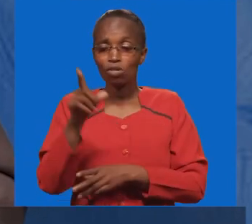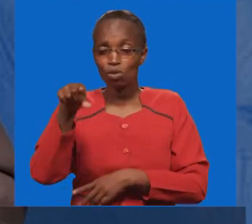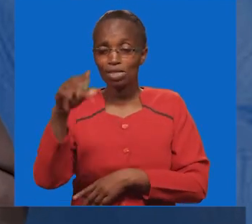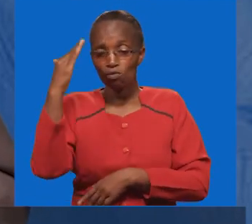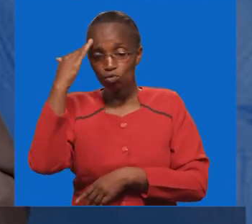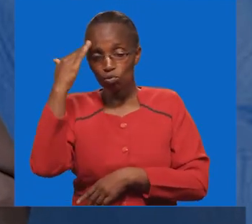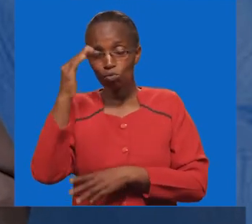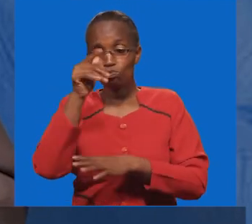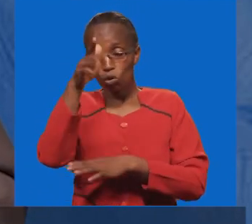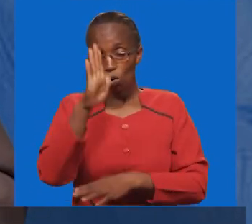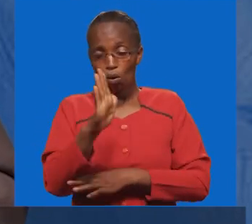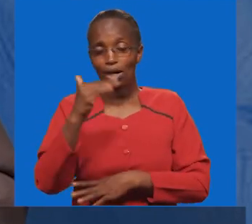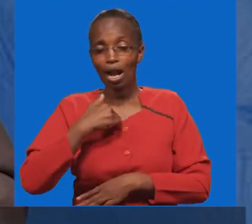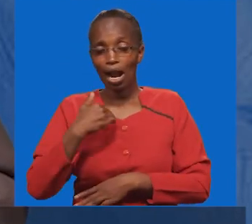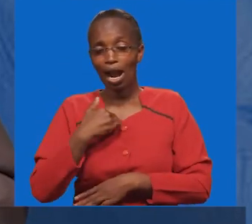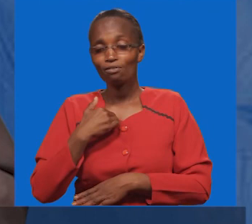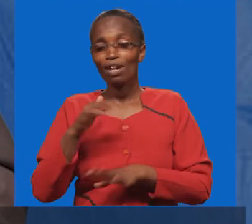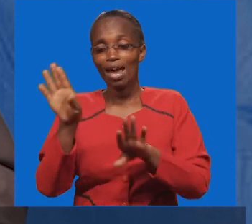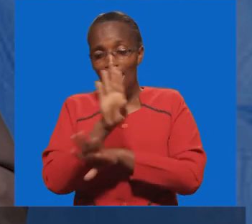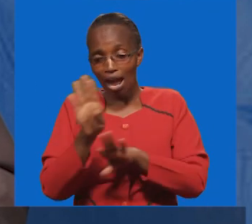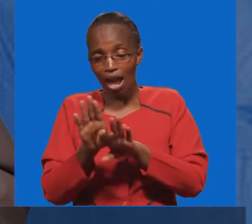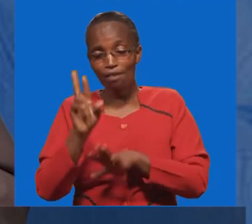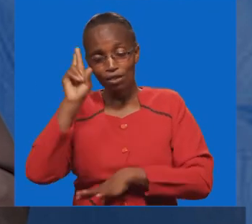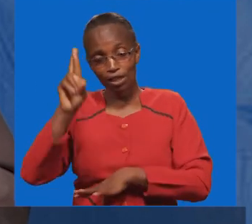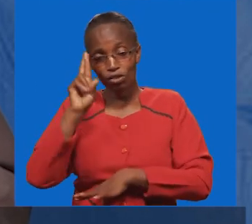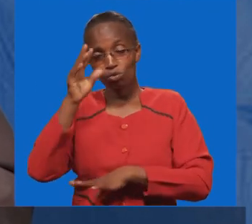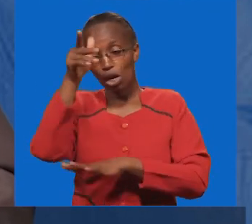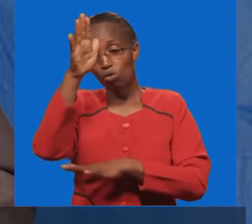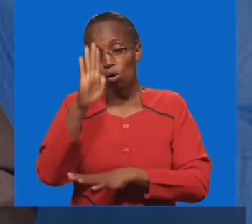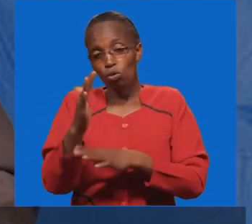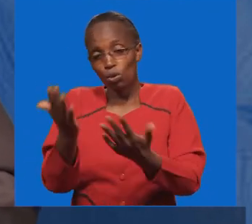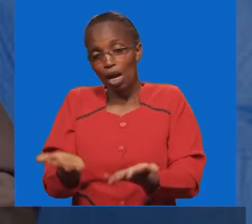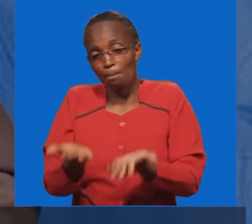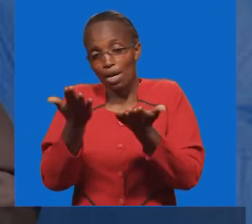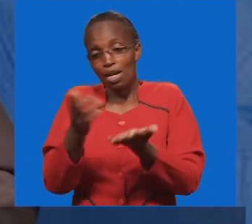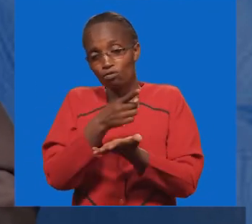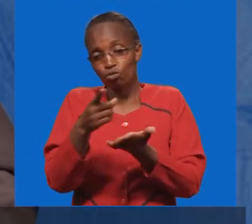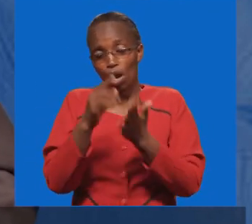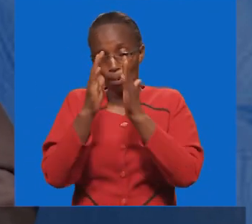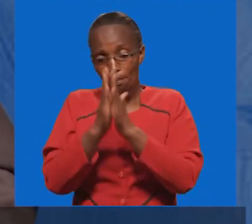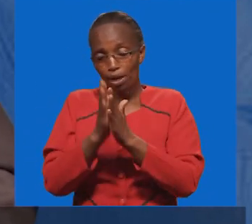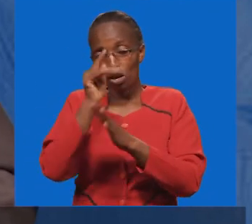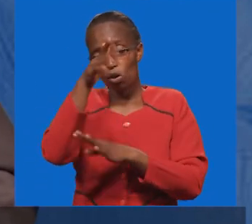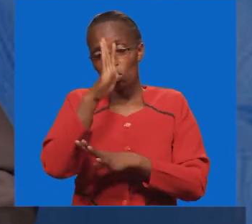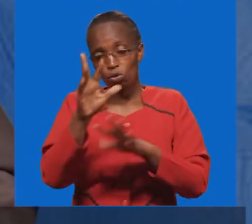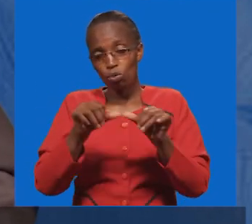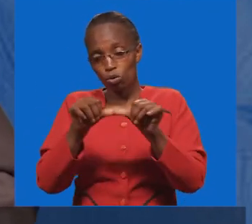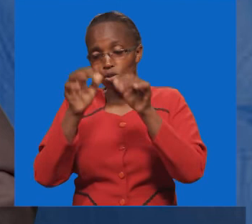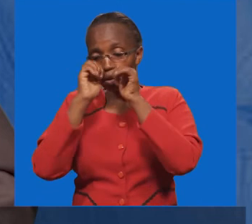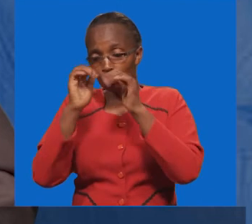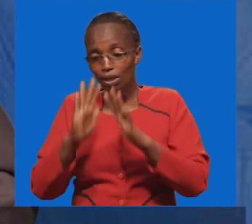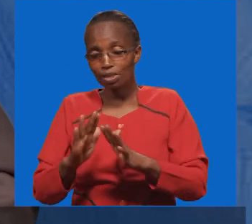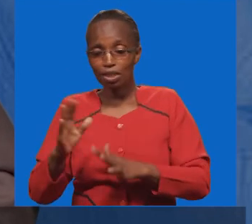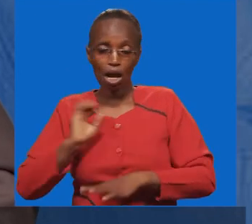pale ambako upo mtazamaji mpendwa. Na najua kana kwamba Mungu anao sababu yako na atazidi na kukuinua